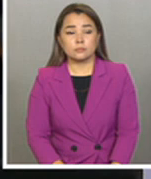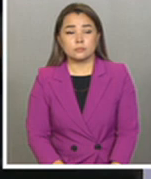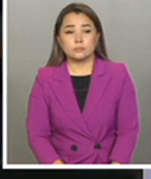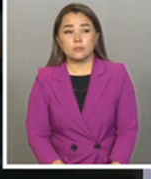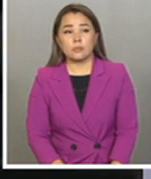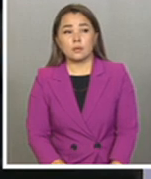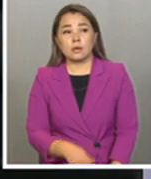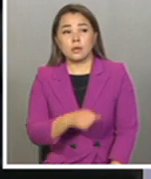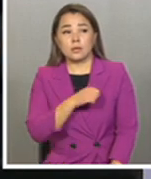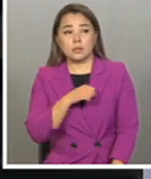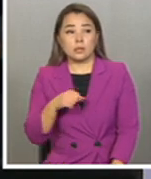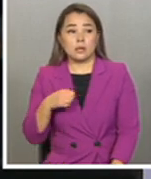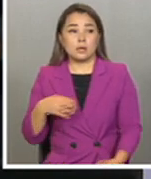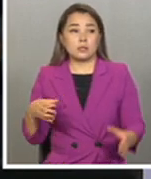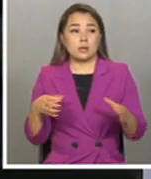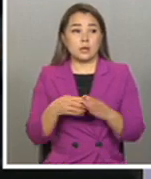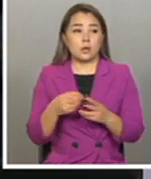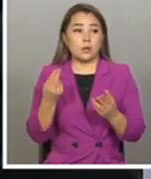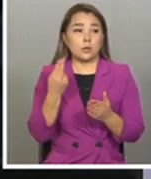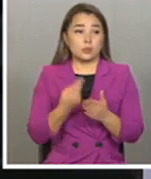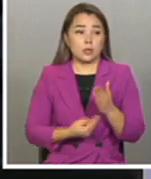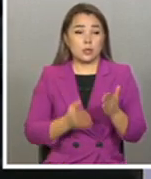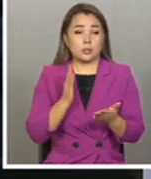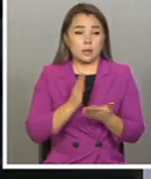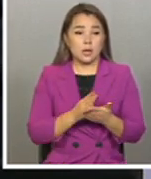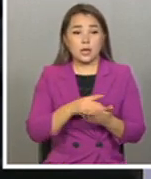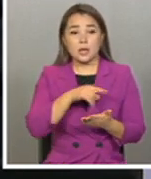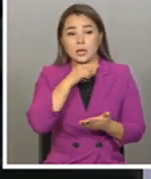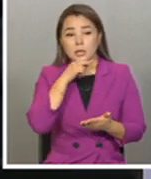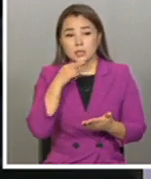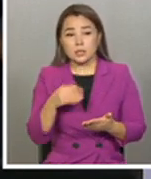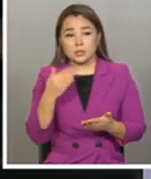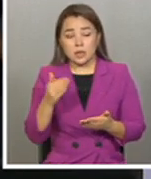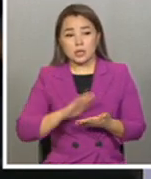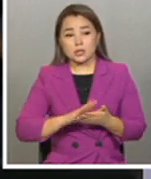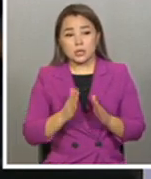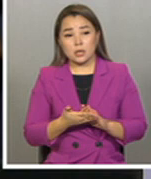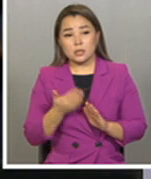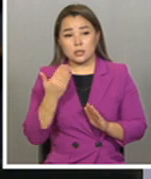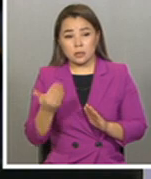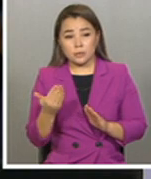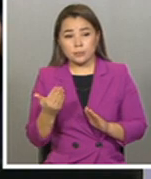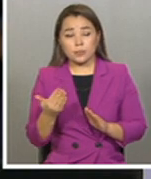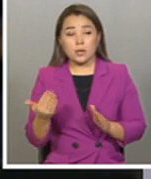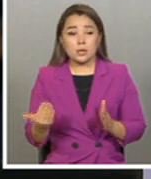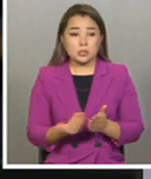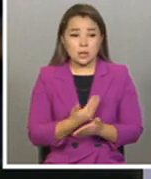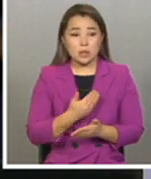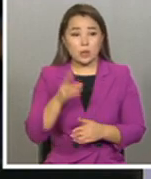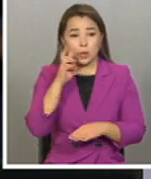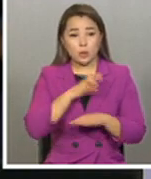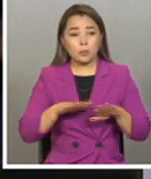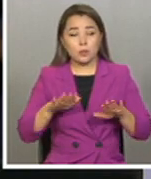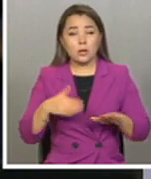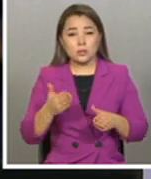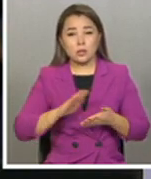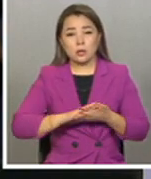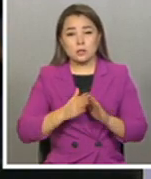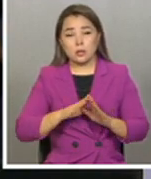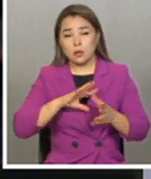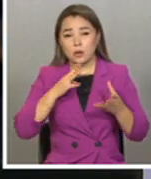Самодержавия құлағаннан кейінгі Ресейдегі жағдай, яғни жаңа үкіметтің қалыптасуына,